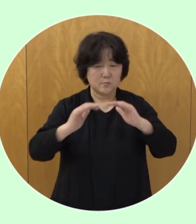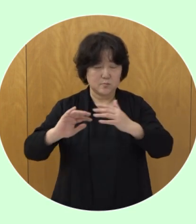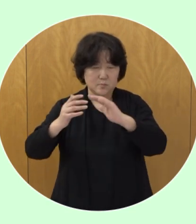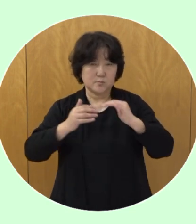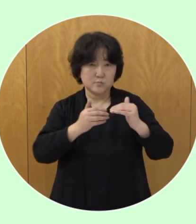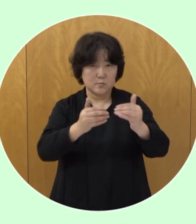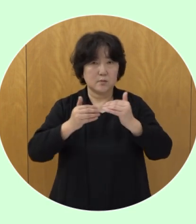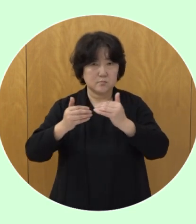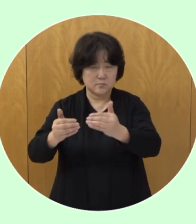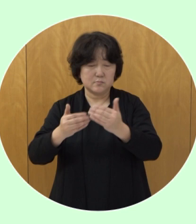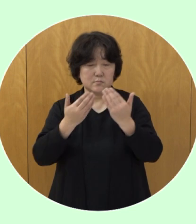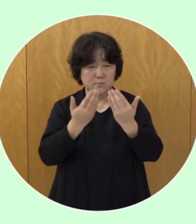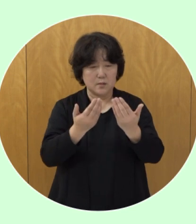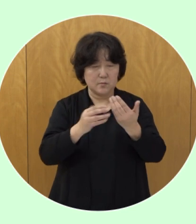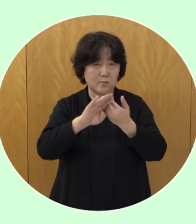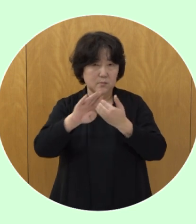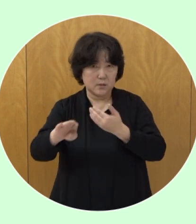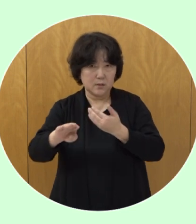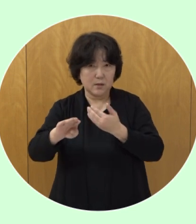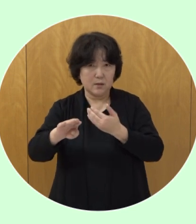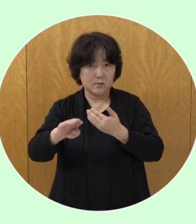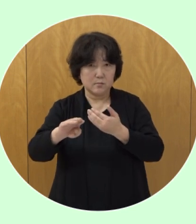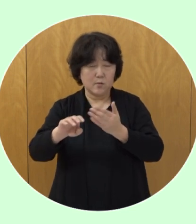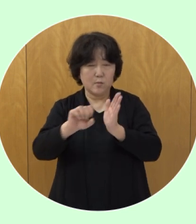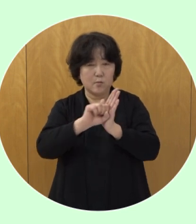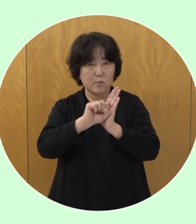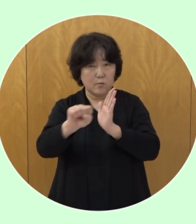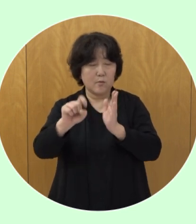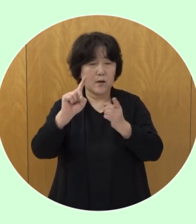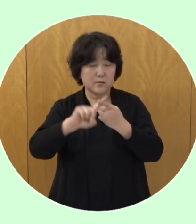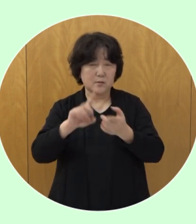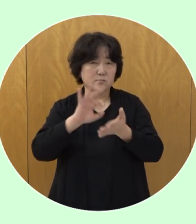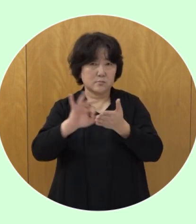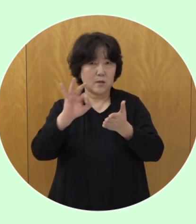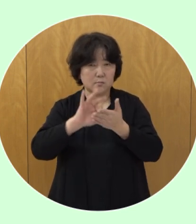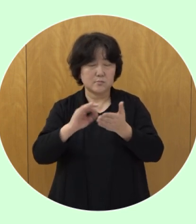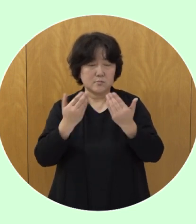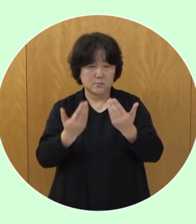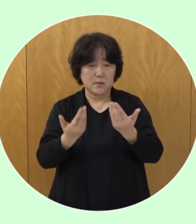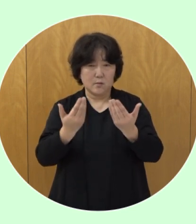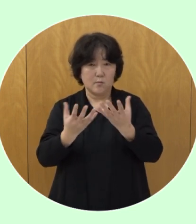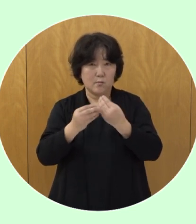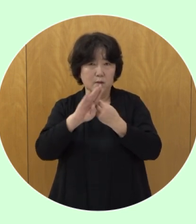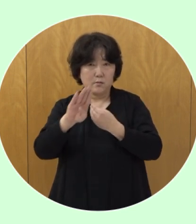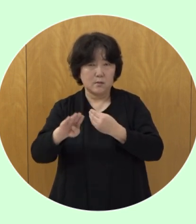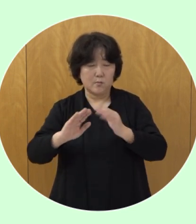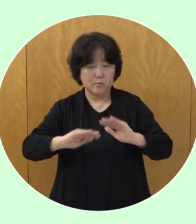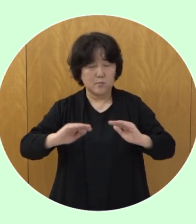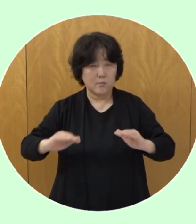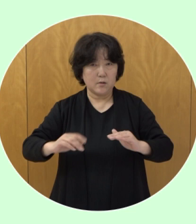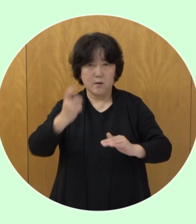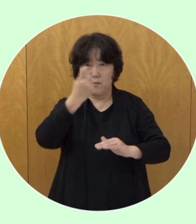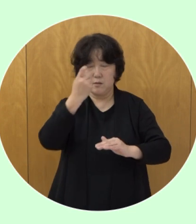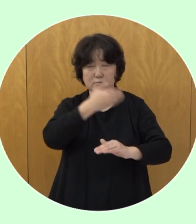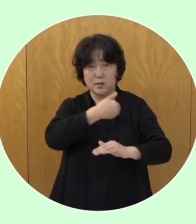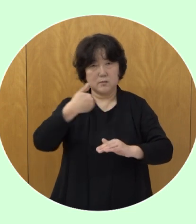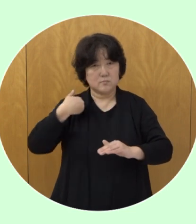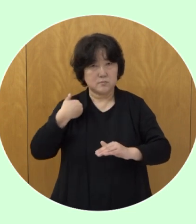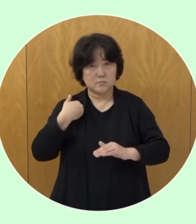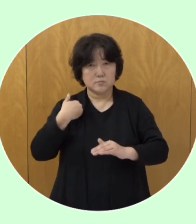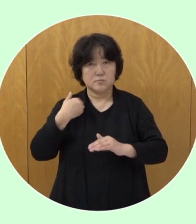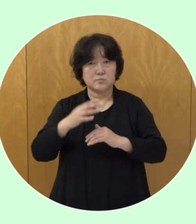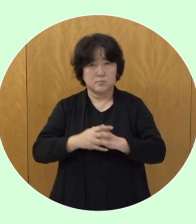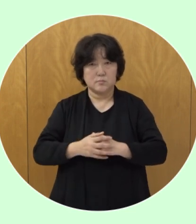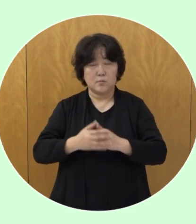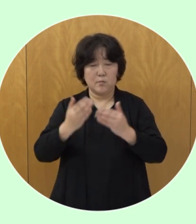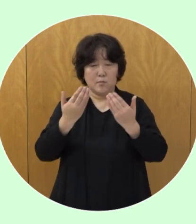以外の時間を有効活用し、課外活動の一環として児童が学ぶことのできる、放課